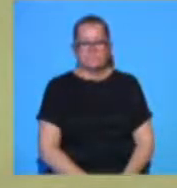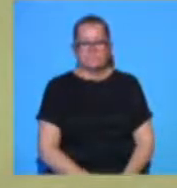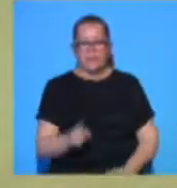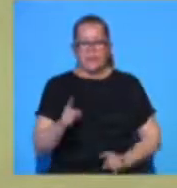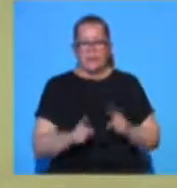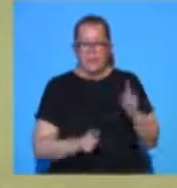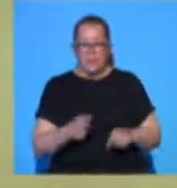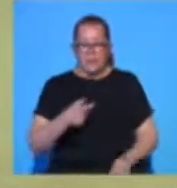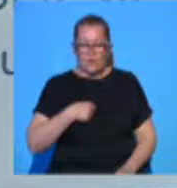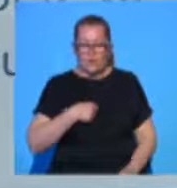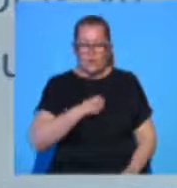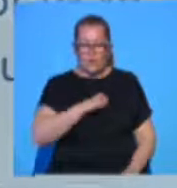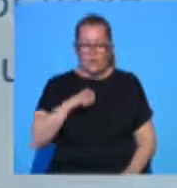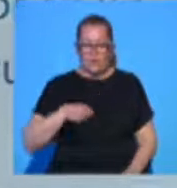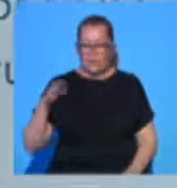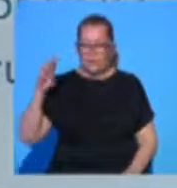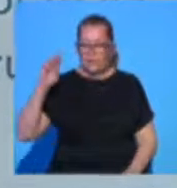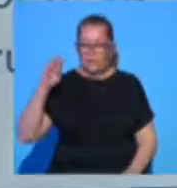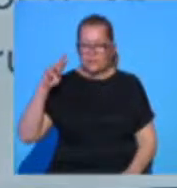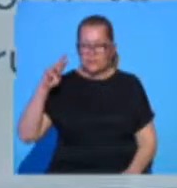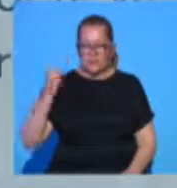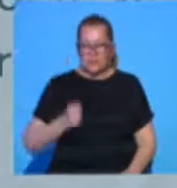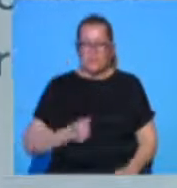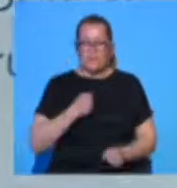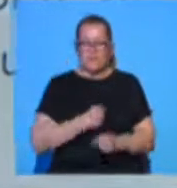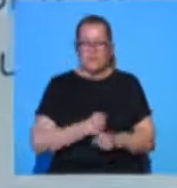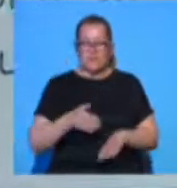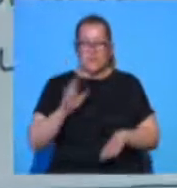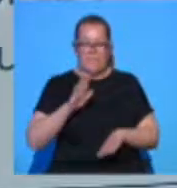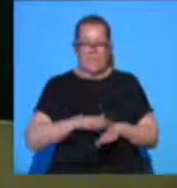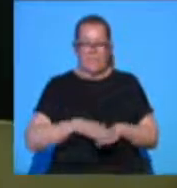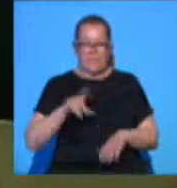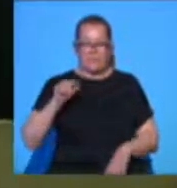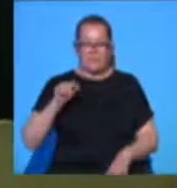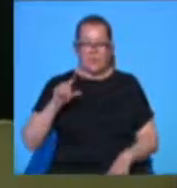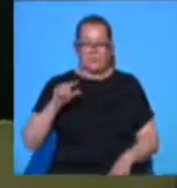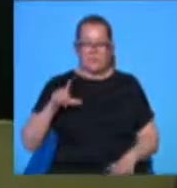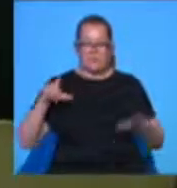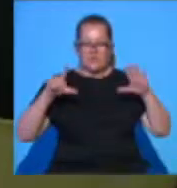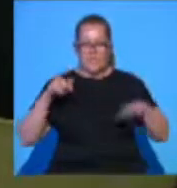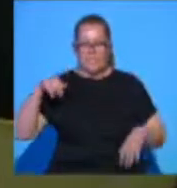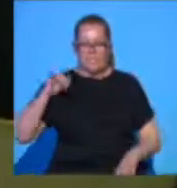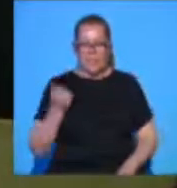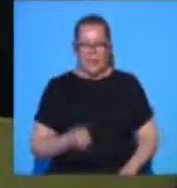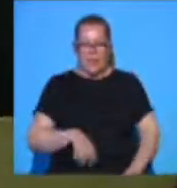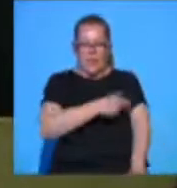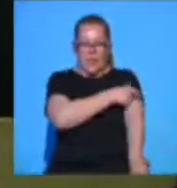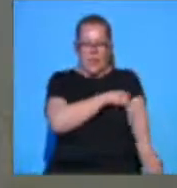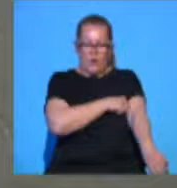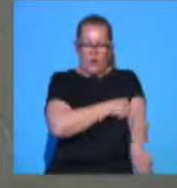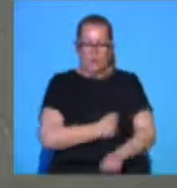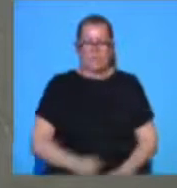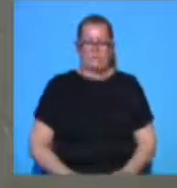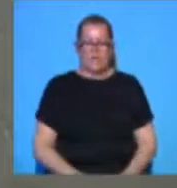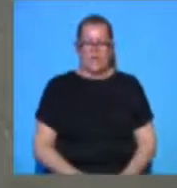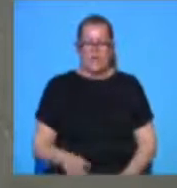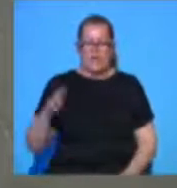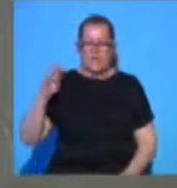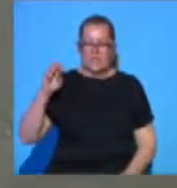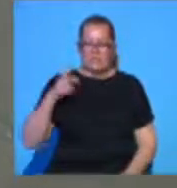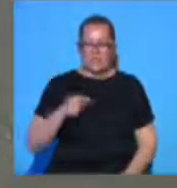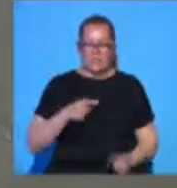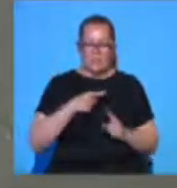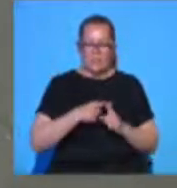Dacă nu ați reușit să vă autorecenzați, o puteți face până pe 27 mai. Comisia Centrală a Recensământului Populației și Locuințelor a